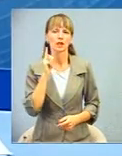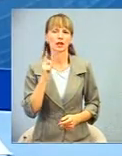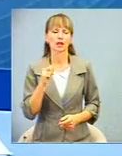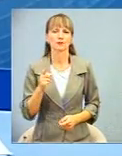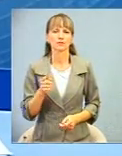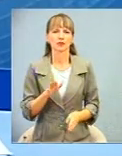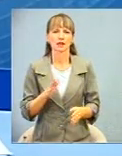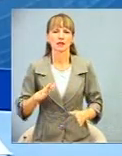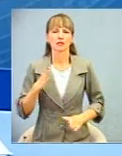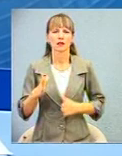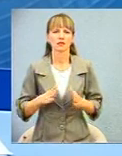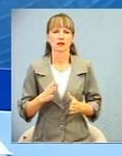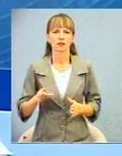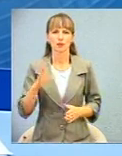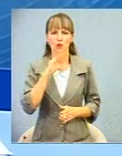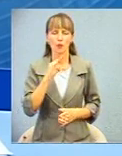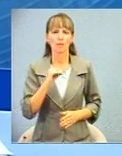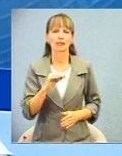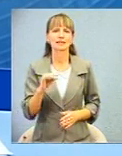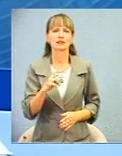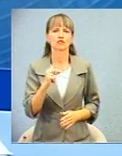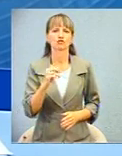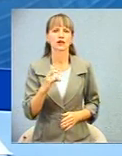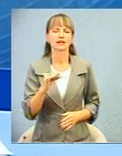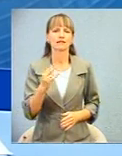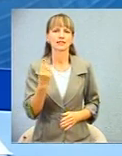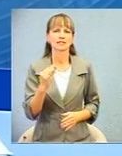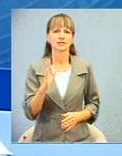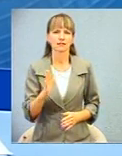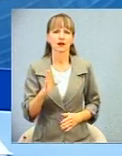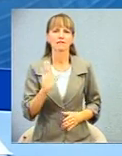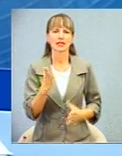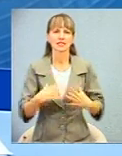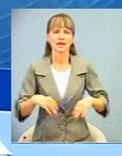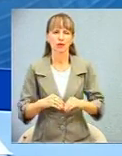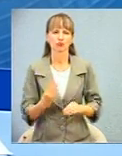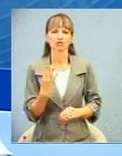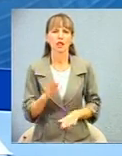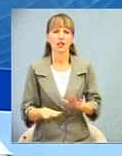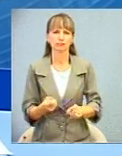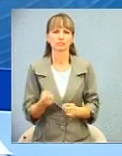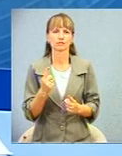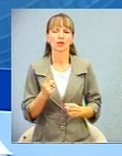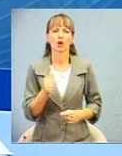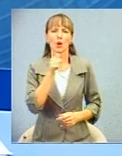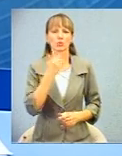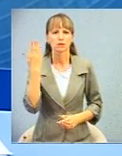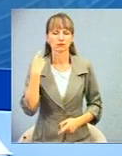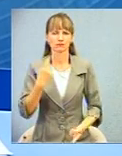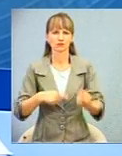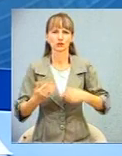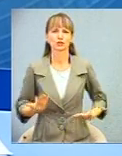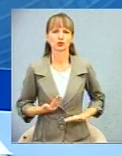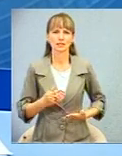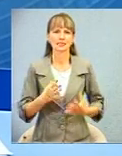Дмитро Андрусяк із Чернівців. В родині 11-річного буковинця чотирилапи з'явився рік тому і перевернув життя з ніг на голову.